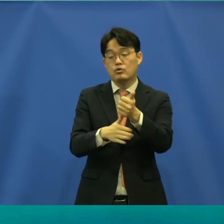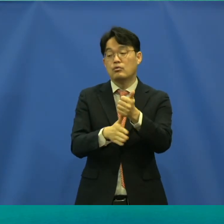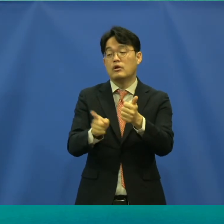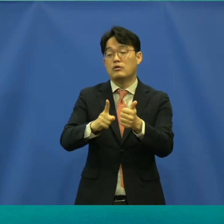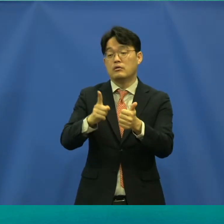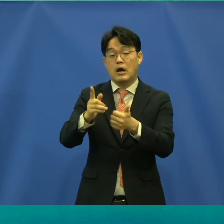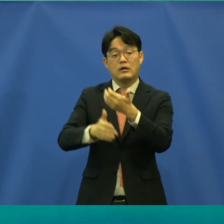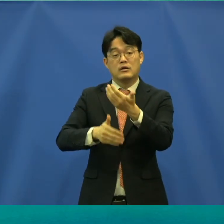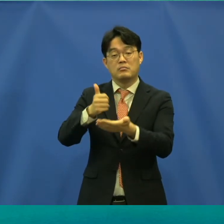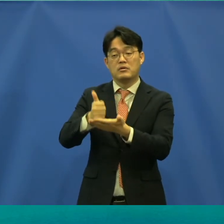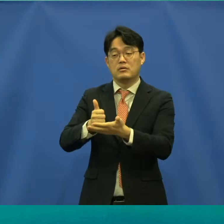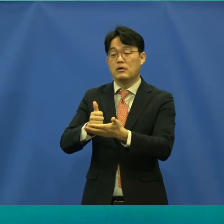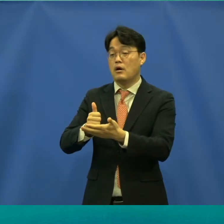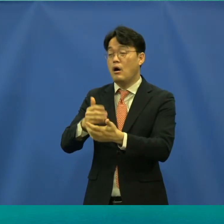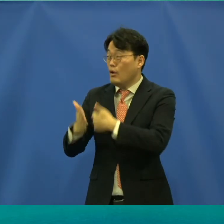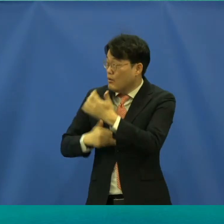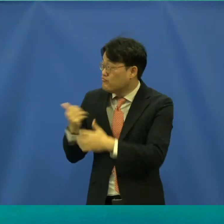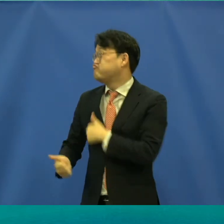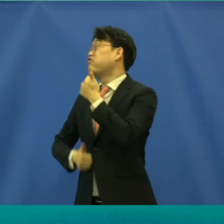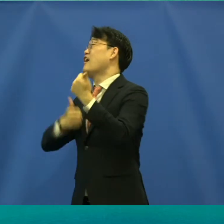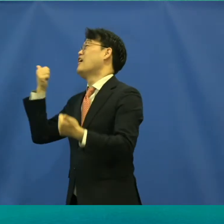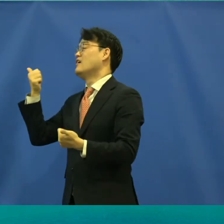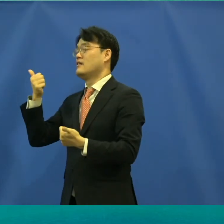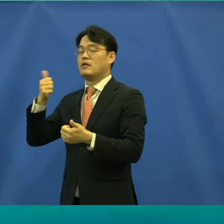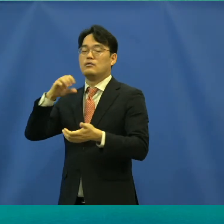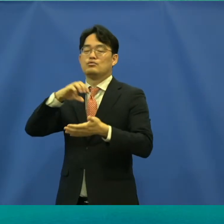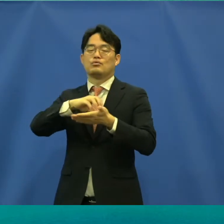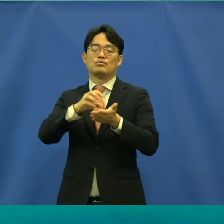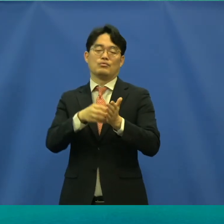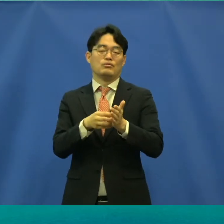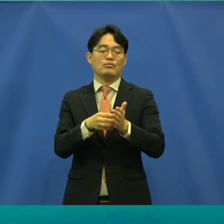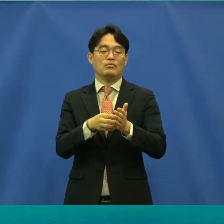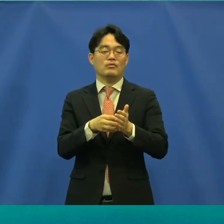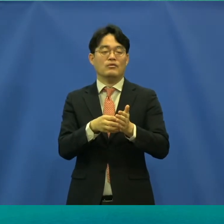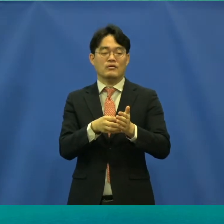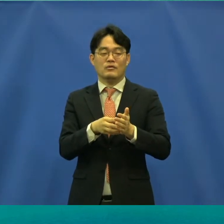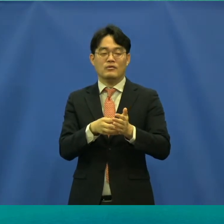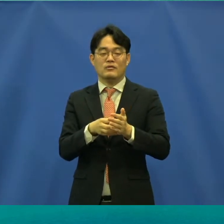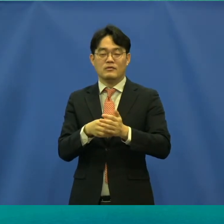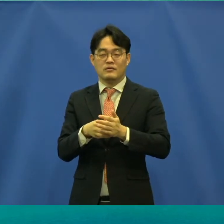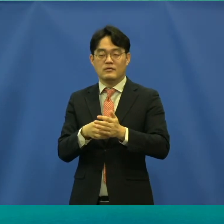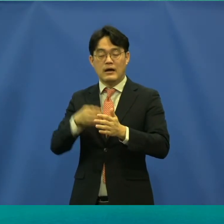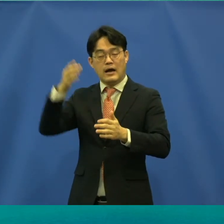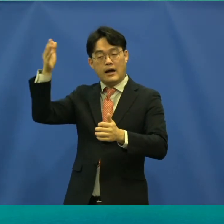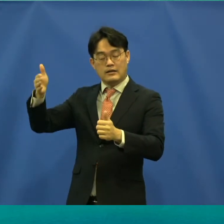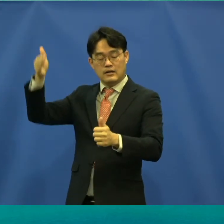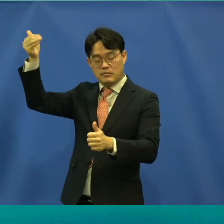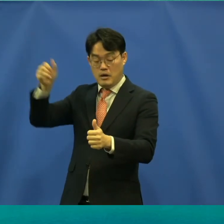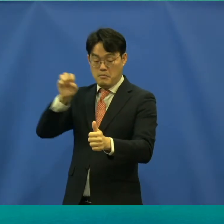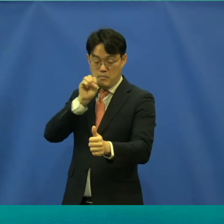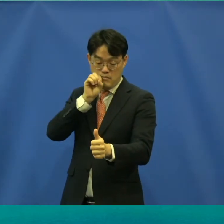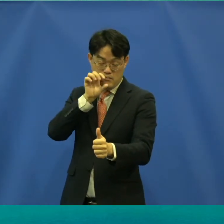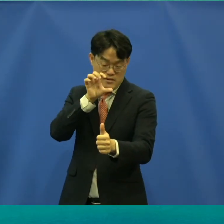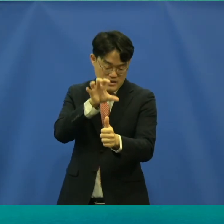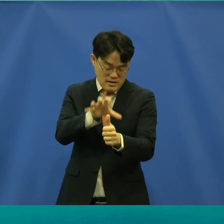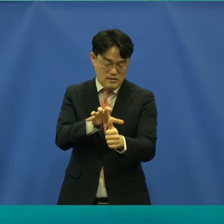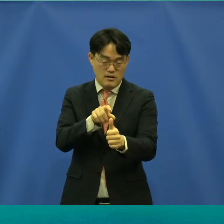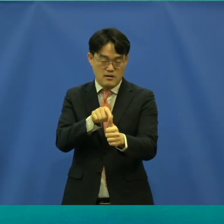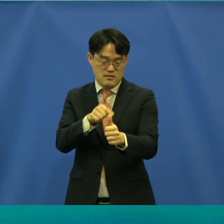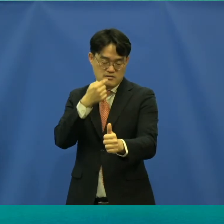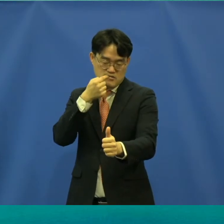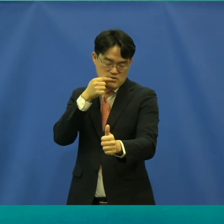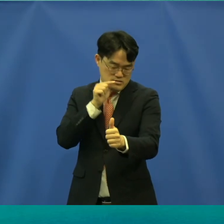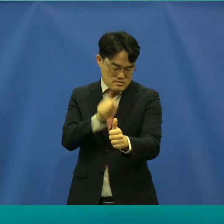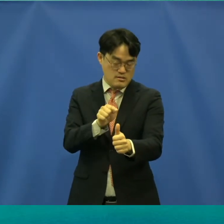여러분, 요나에게 임한 하나님의 말씀은 어떤 것입니까? 그 말씀은 강력합니다. 하나님의 의지가 실려 있습니다. 하나님의 존재가 걸린 말씀입니다. 그